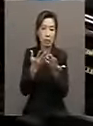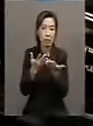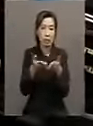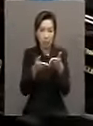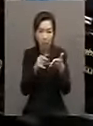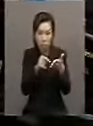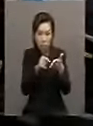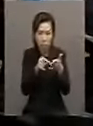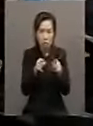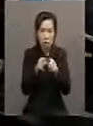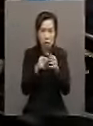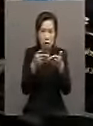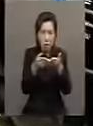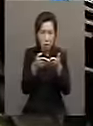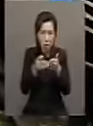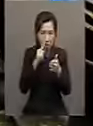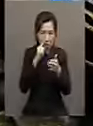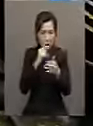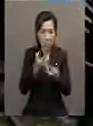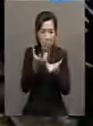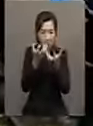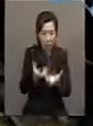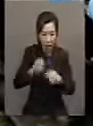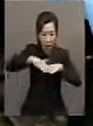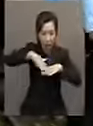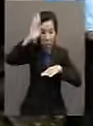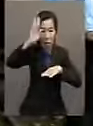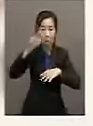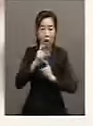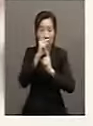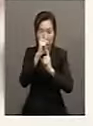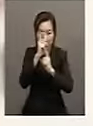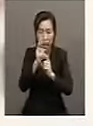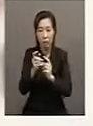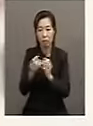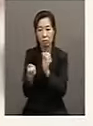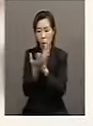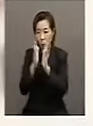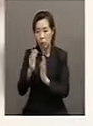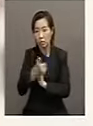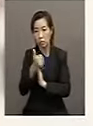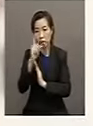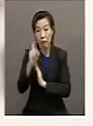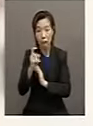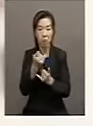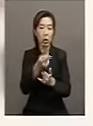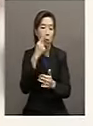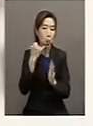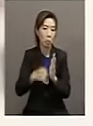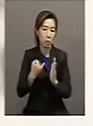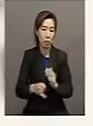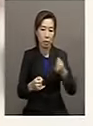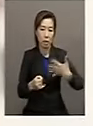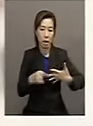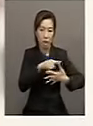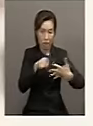นะนั้นมีลักษณะหรือการบรรทุกจนอาจจะมีอันตรายจนเป็นเหตุให้ผู้อื่นถึงแก่ความตายตอนนี้ก็โดนไป5ข้อหาด้วยกันนะครับ